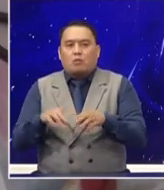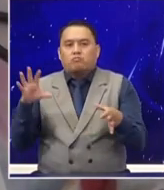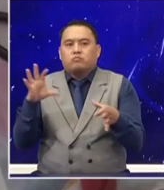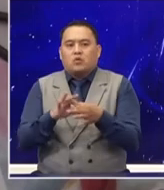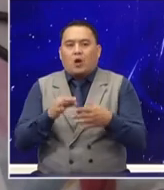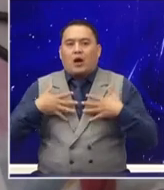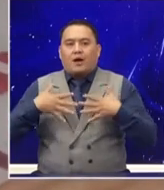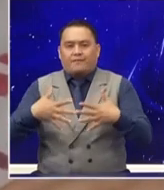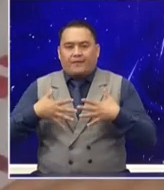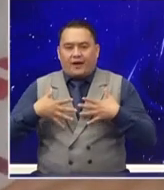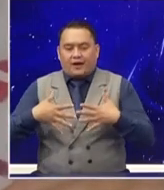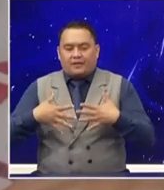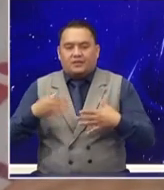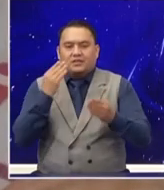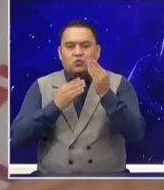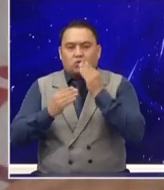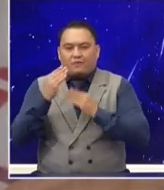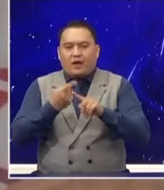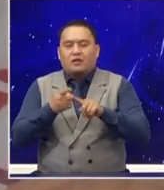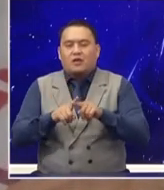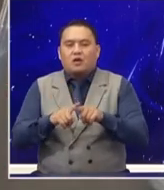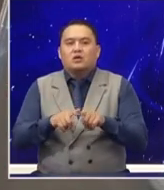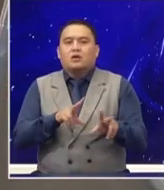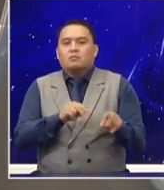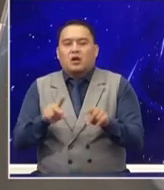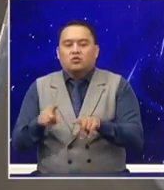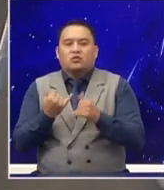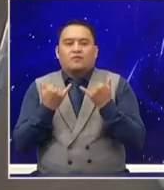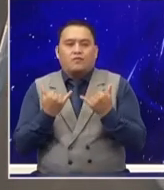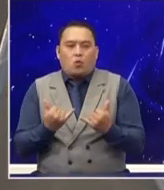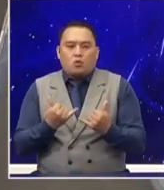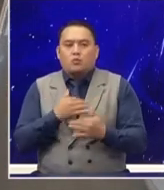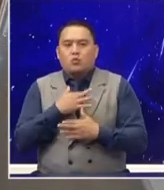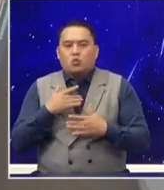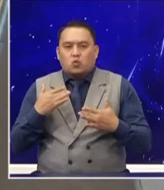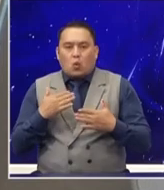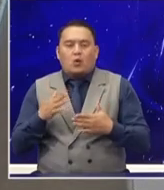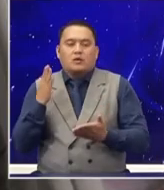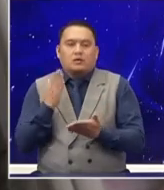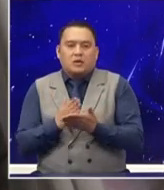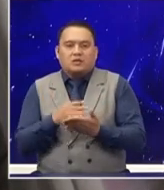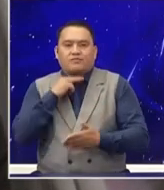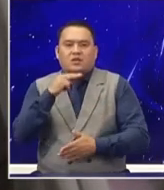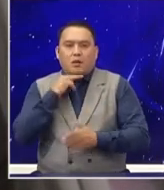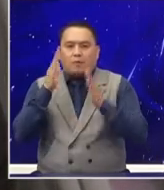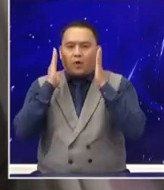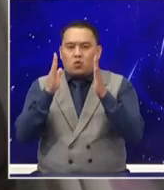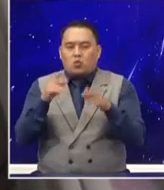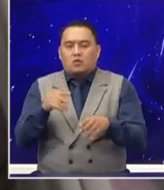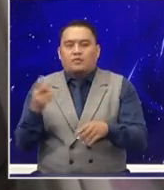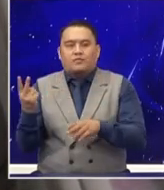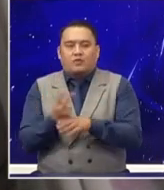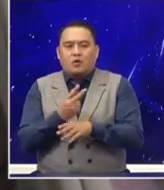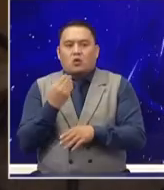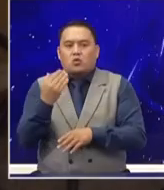к аппарату искусственного дыхания. Таких, к счастью, в больнице сейчас не так много, но внимание им уделяется удвоенное.